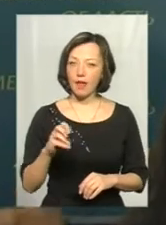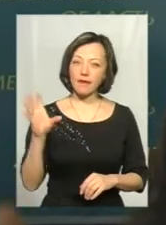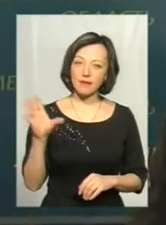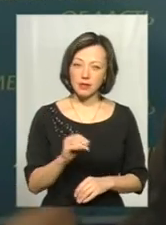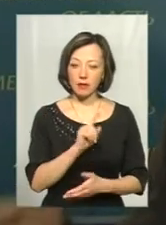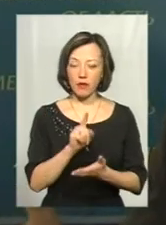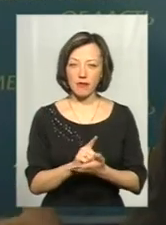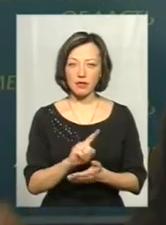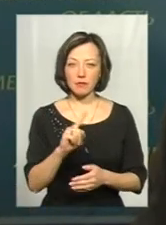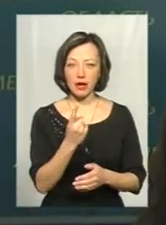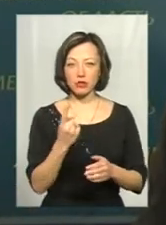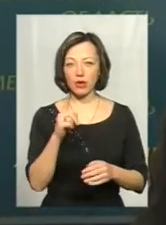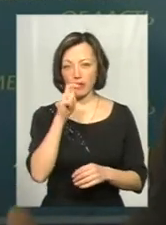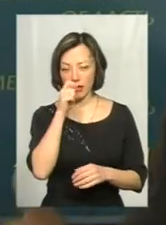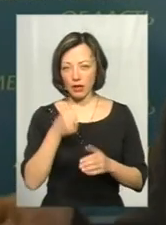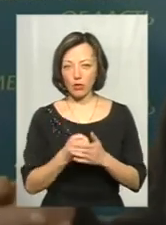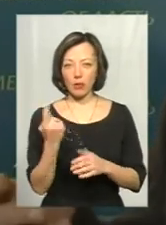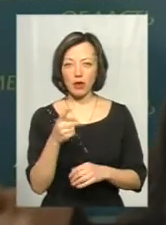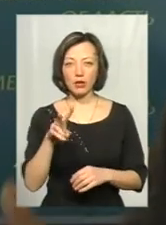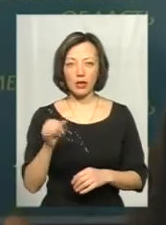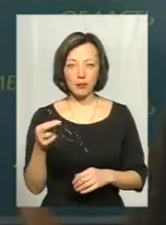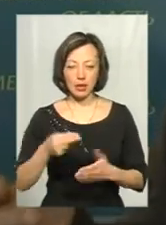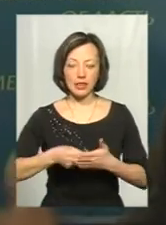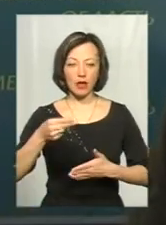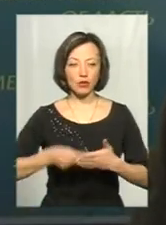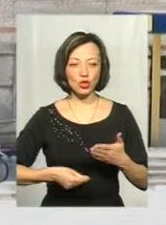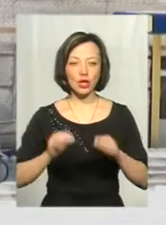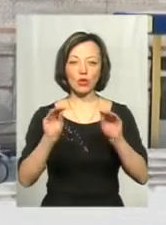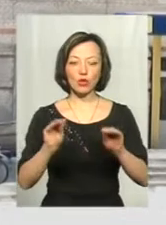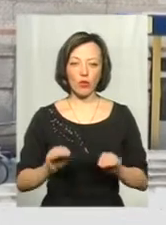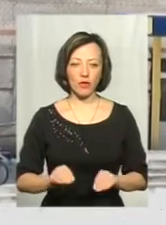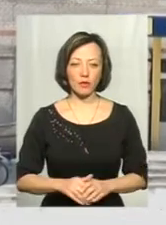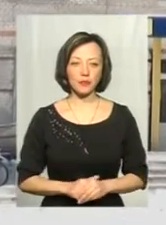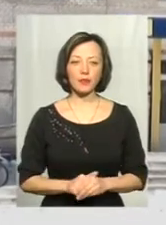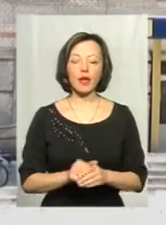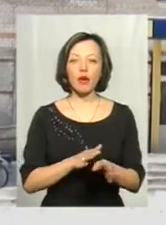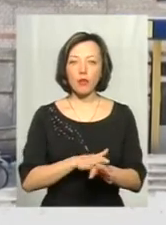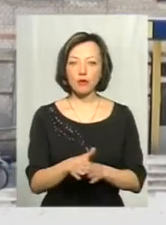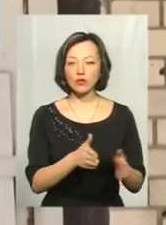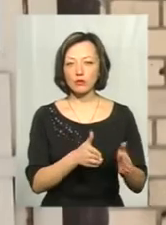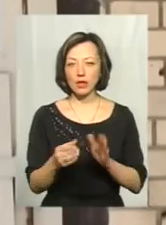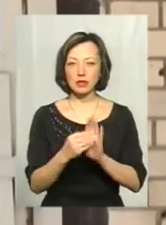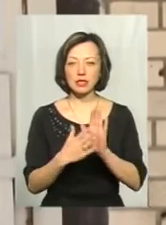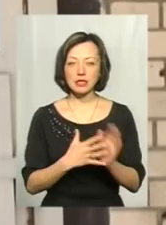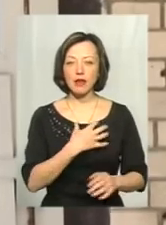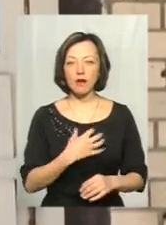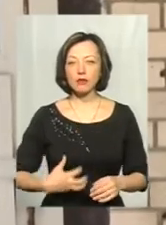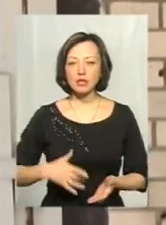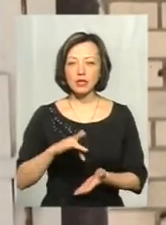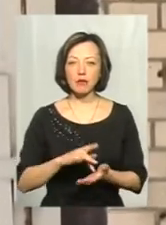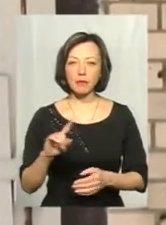1 квітня до 1 липня заключити декларацію. Повністю готові до реєстрації угод у Славутському центрі